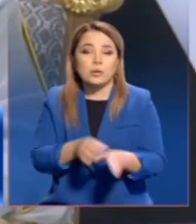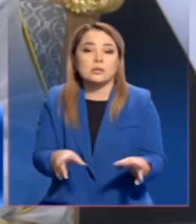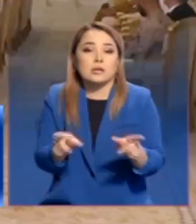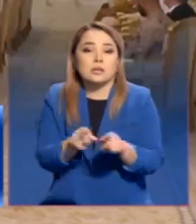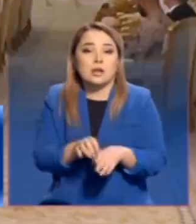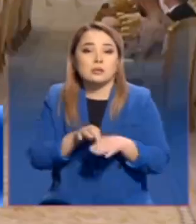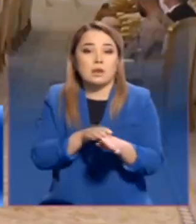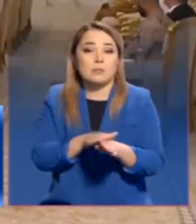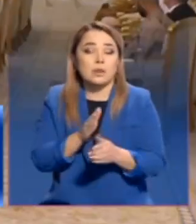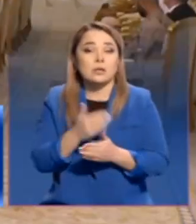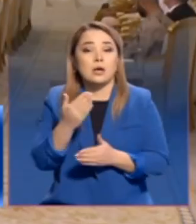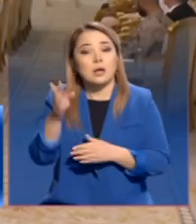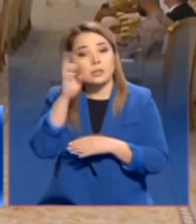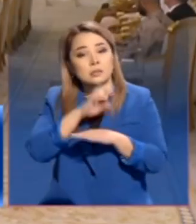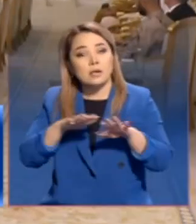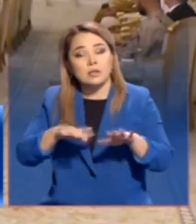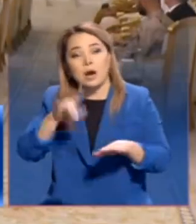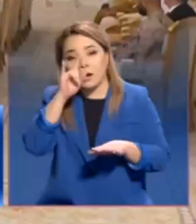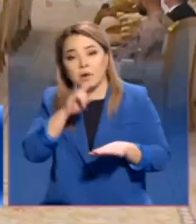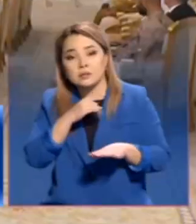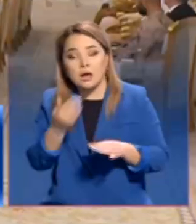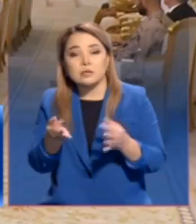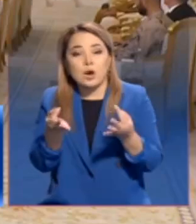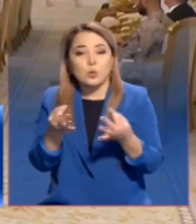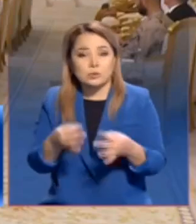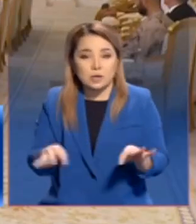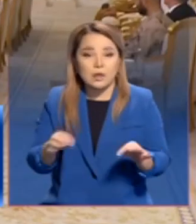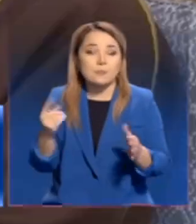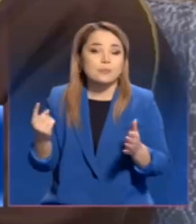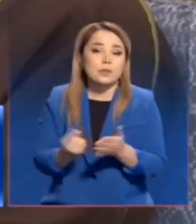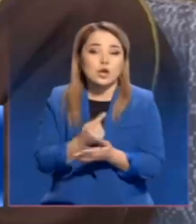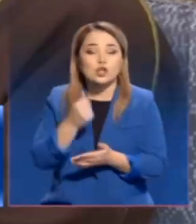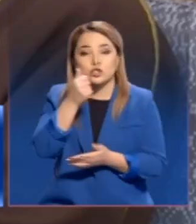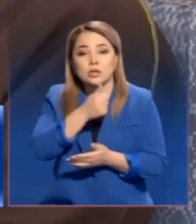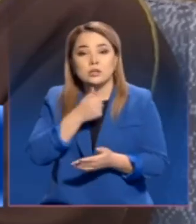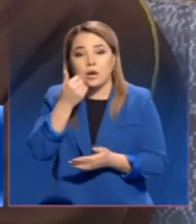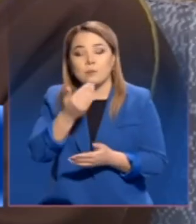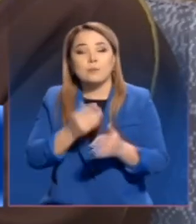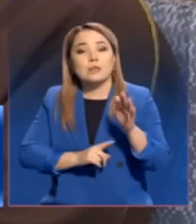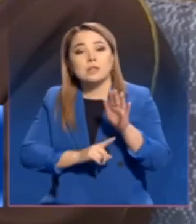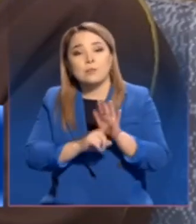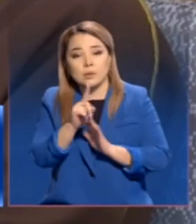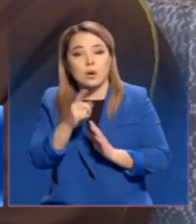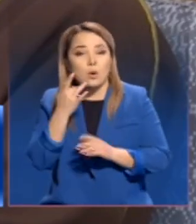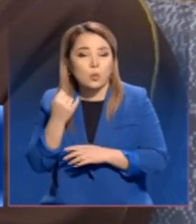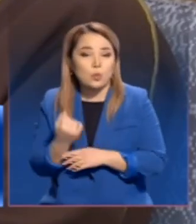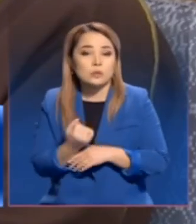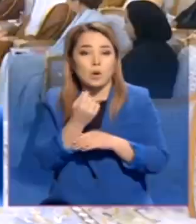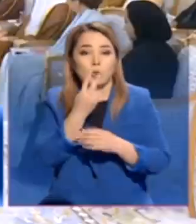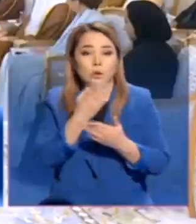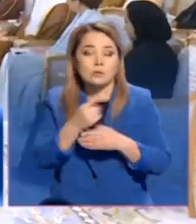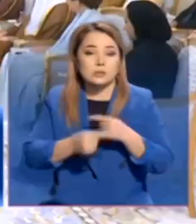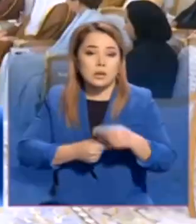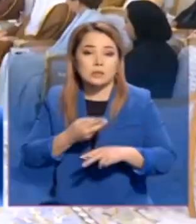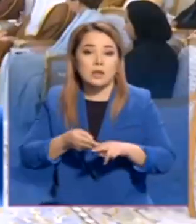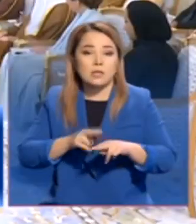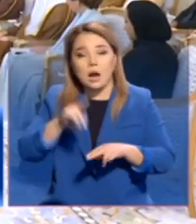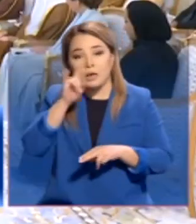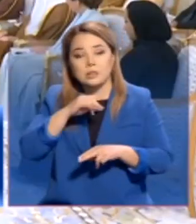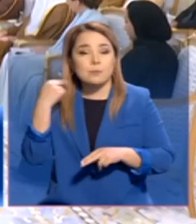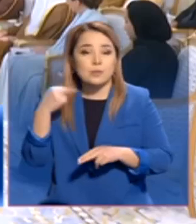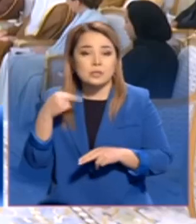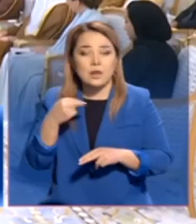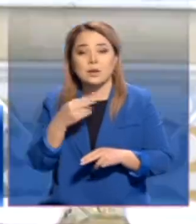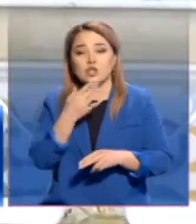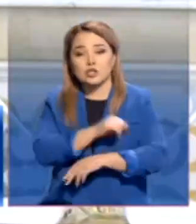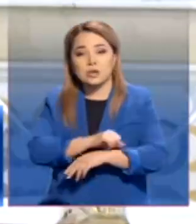серіктесіміз. Сіздің еліңіз Қазақстанға тәуелсіздіктің алғашқы жылдарынан бастап қолдау көрсетіп келеді. Қазақстан президентінің